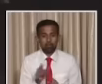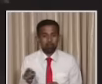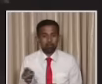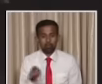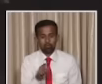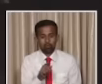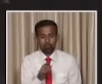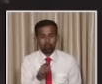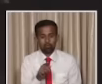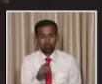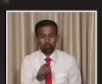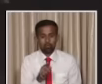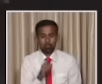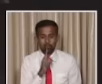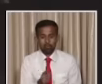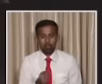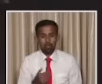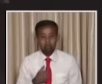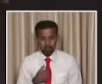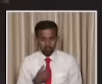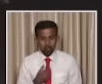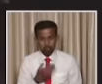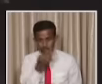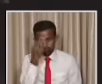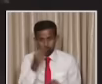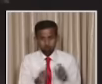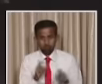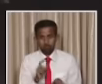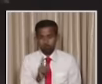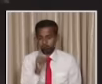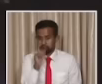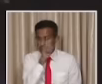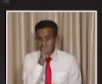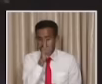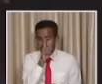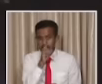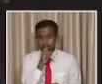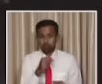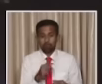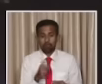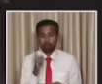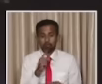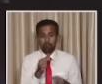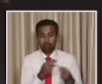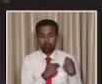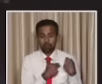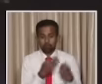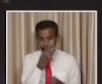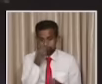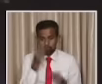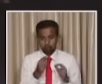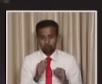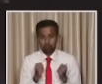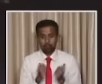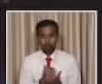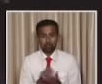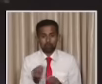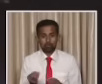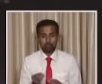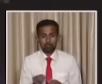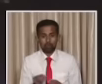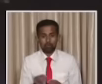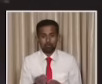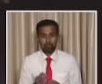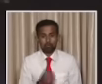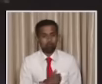හිටියත් කවුරු හරි කියනවා නම් අපි තමයි දමිළ ජනතාවගේ එකම උරුමකාරයෝ එකම දමිළ ජනතාවගේ ගැලුම්කාරයෝ කියන කවුරුත්